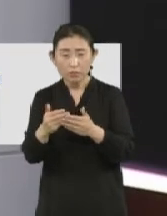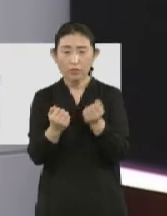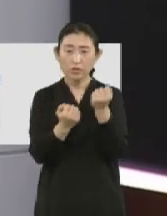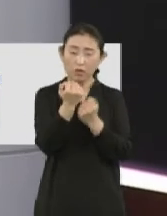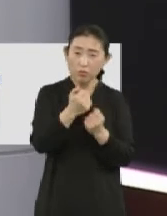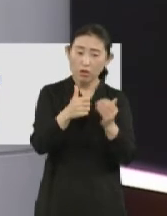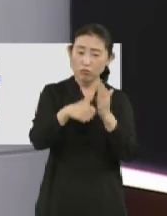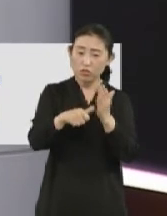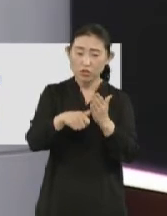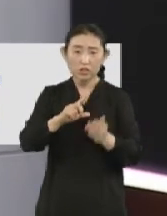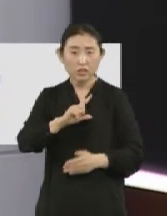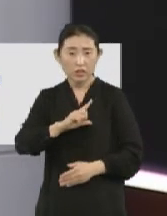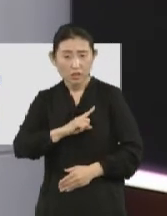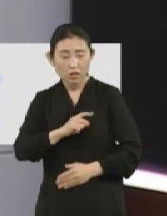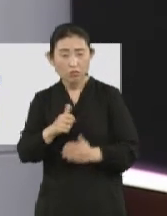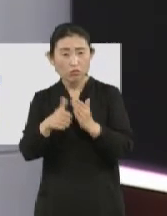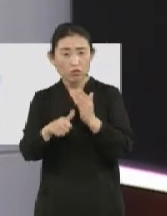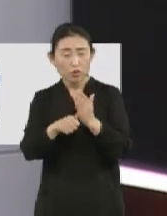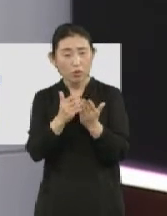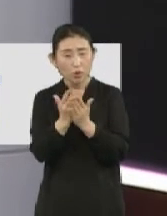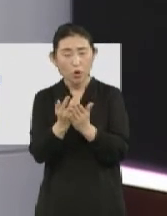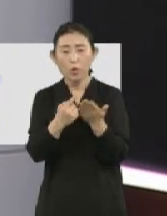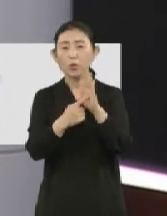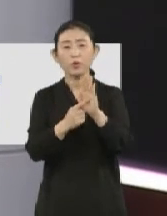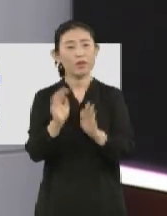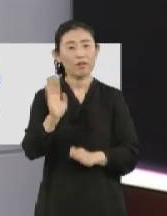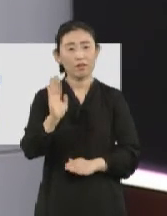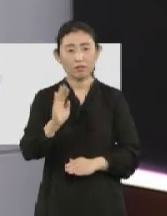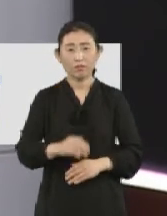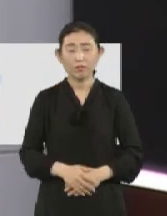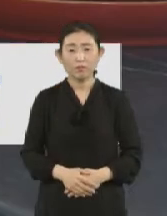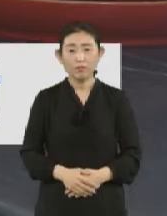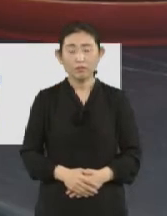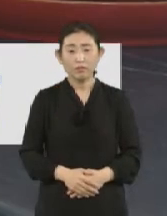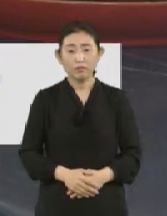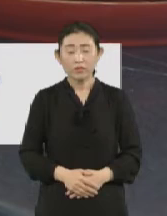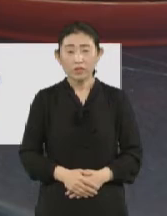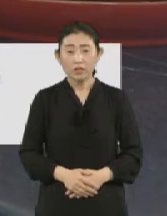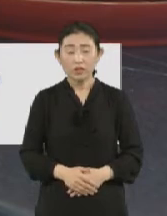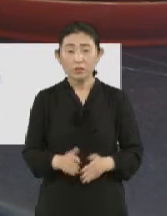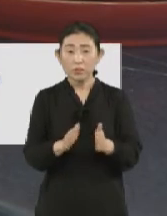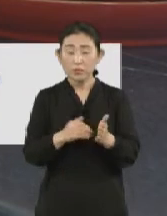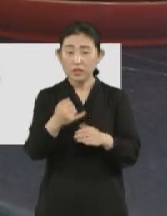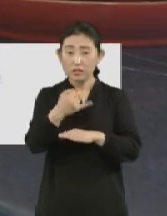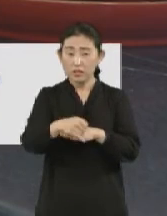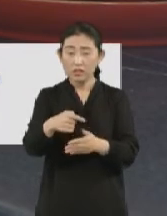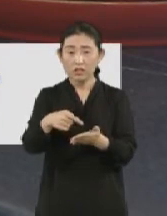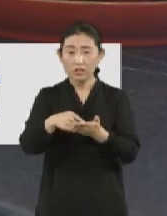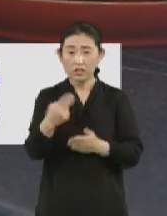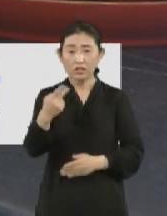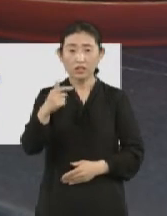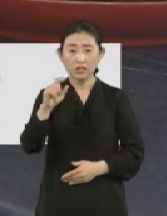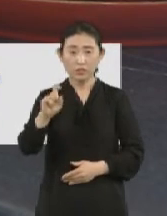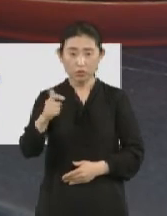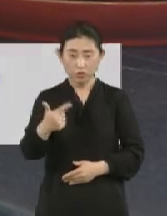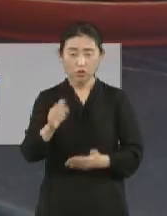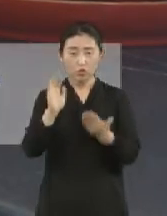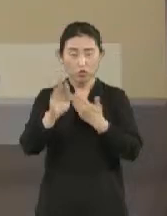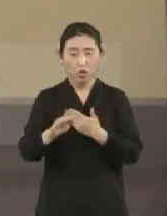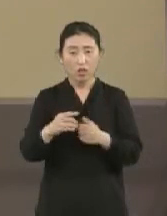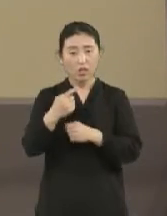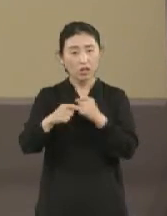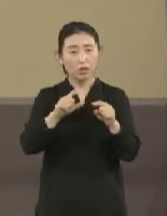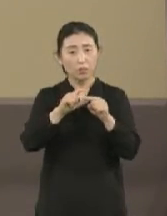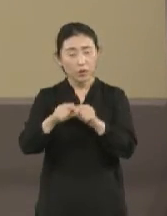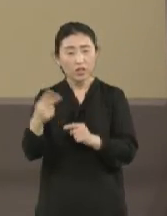물품 명칭과 물품 유도 공개하지 않는 걸로 변경됩니다 비밀 디자인 신청 건수는 2016년 이후 매년